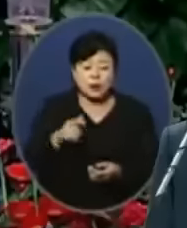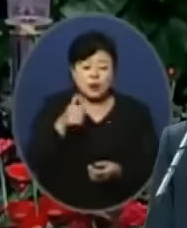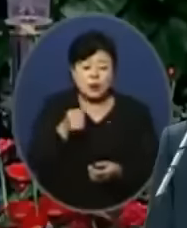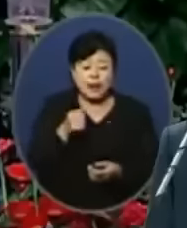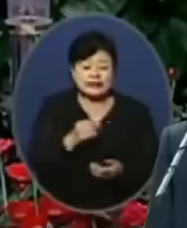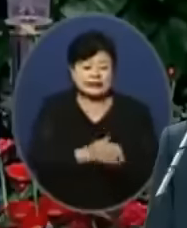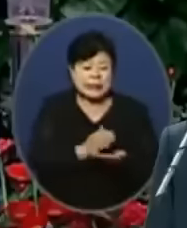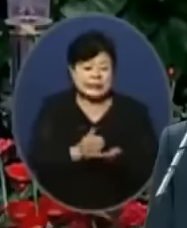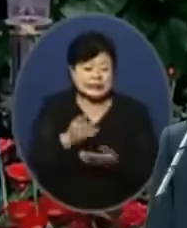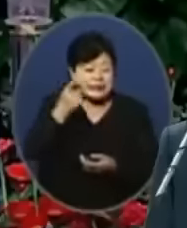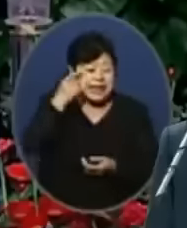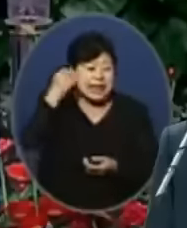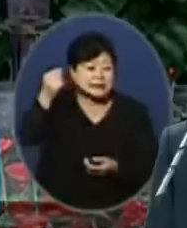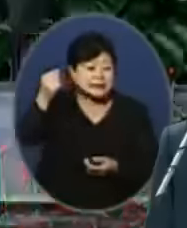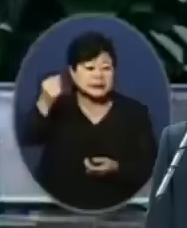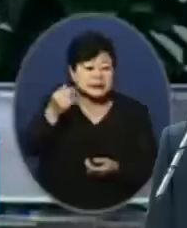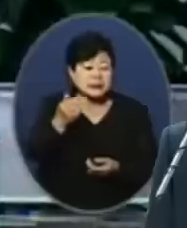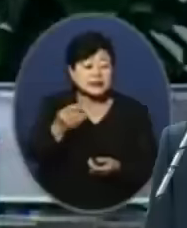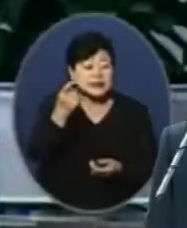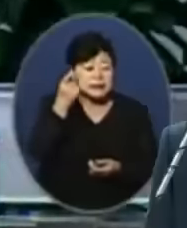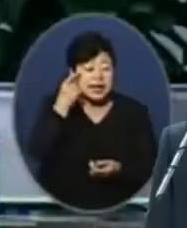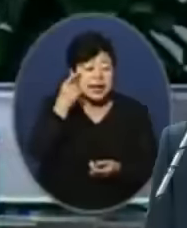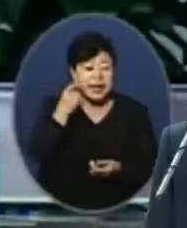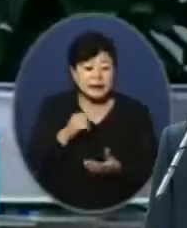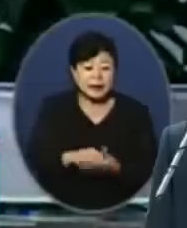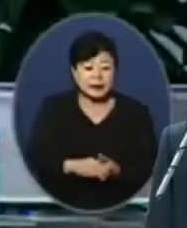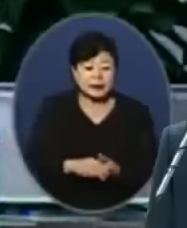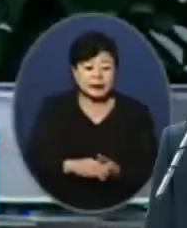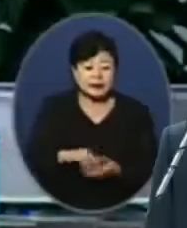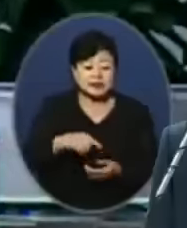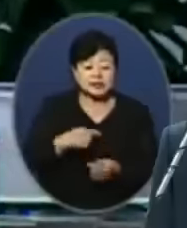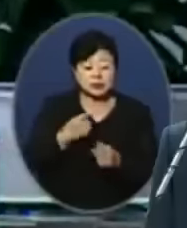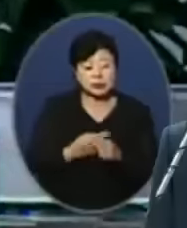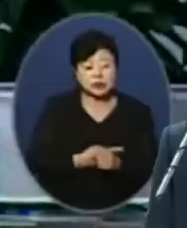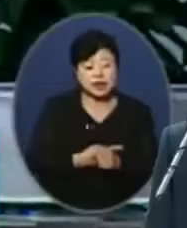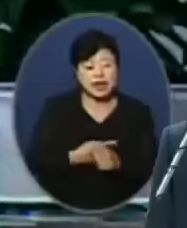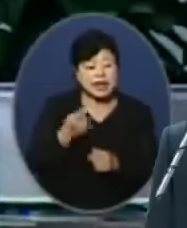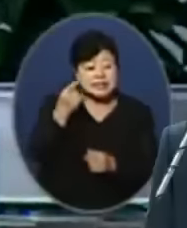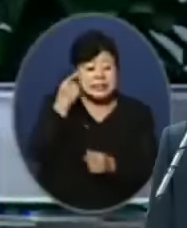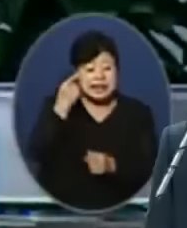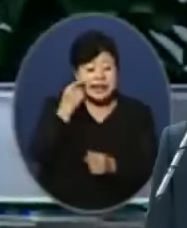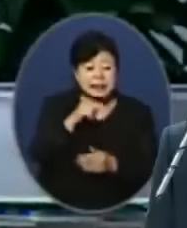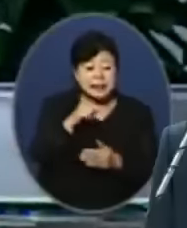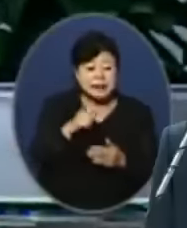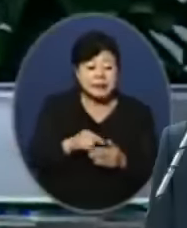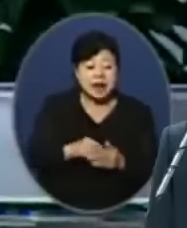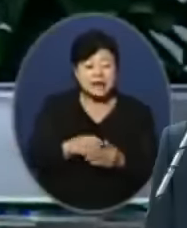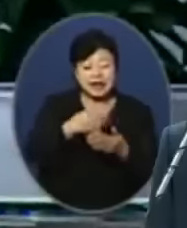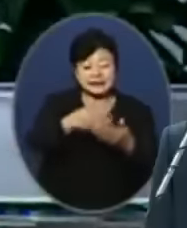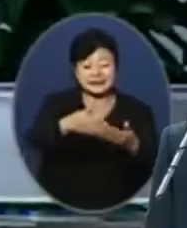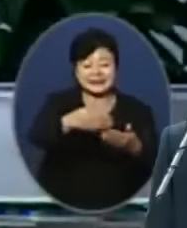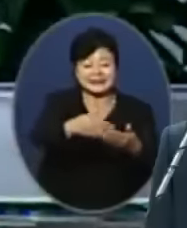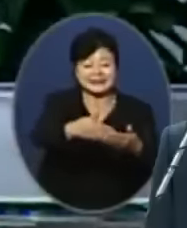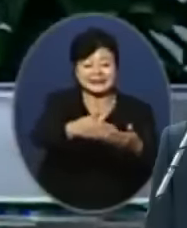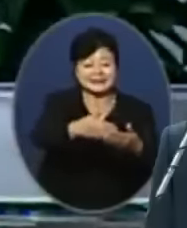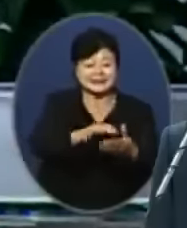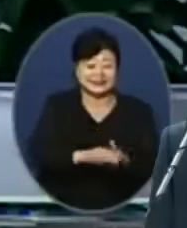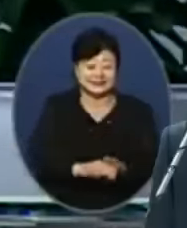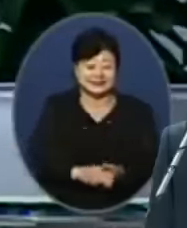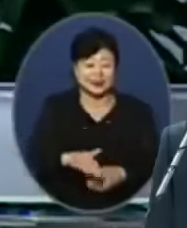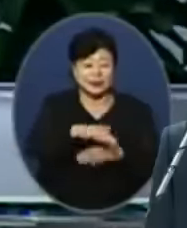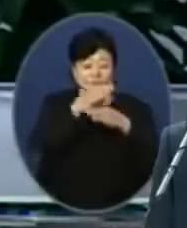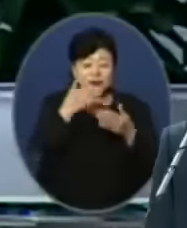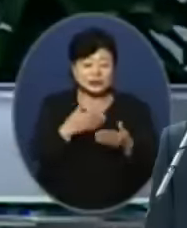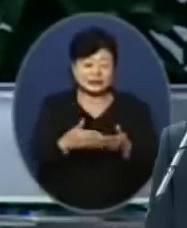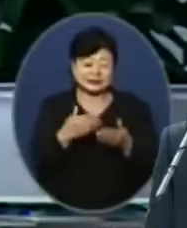가지 생각을 한다는 건데 여러분 생각을 하면은 자기도 모르는 사이에 생각으로서 마음에 그림을 그리는 것입니다. 우리는 모두